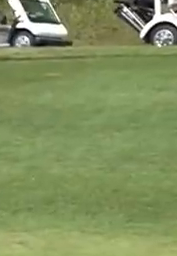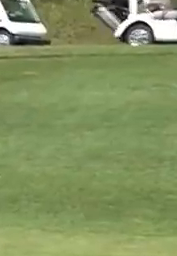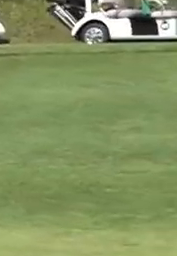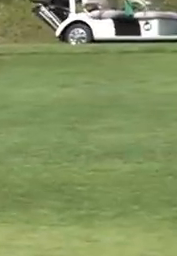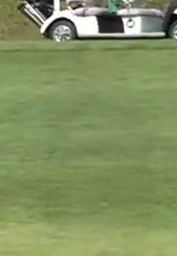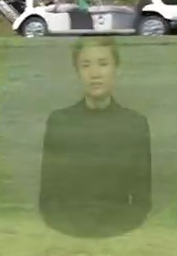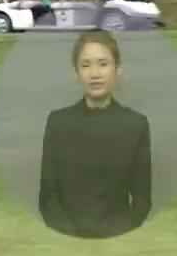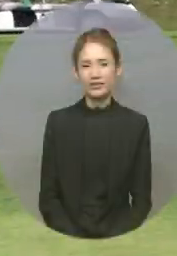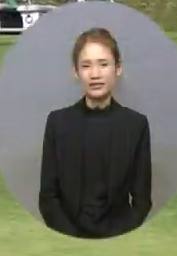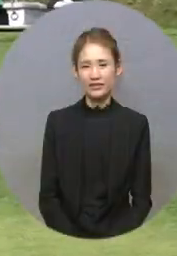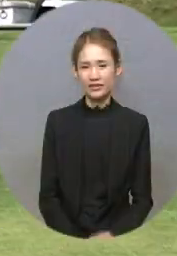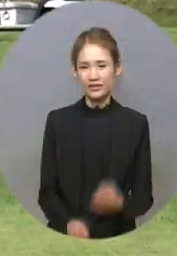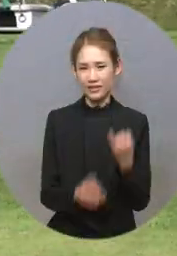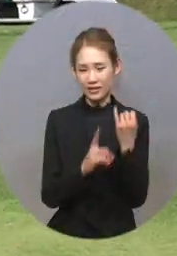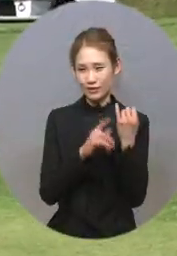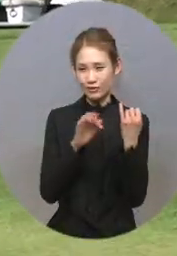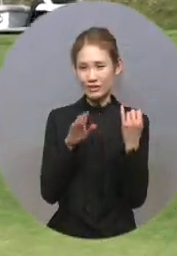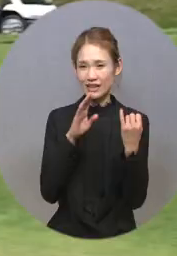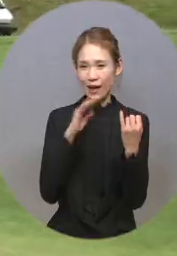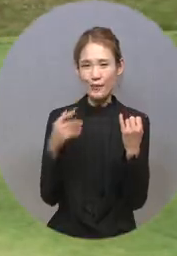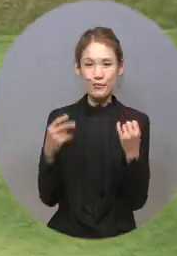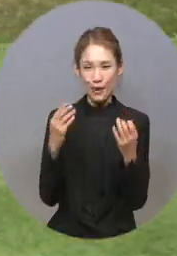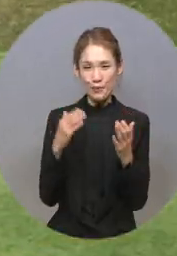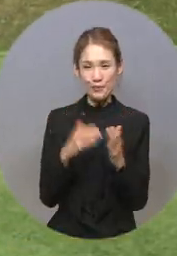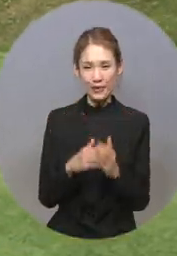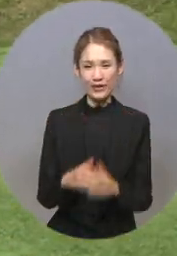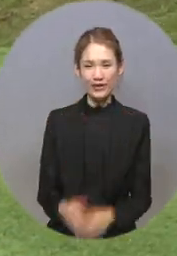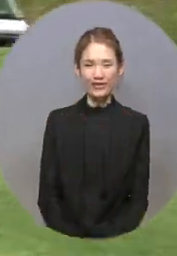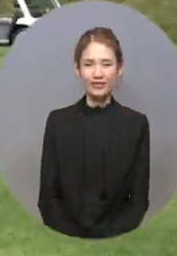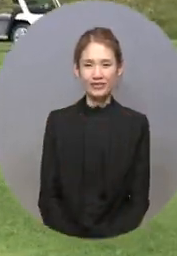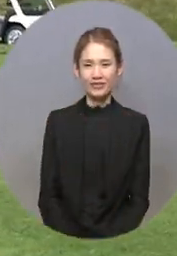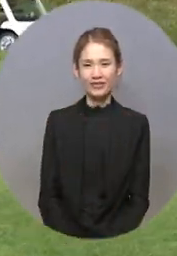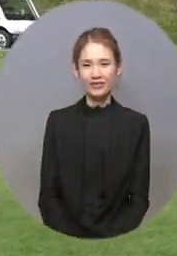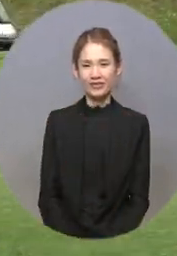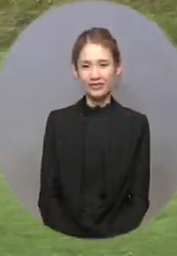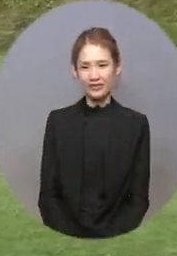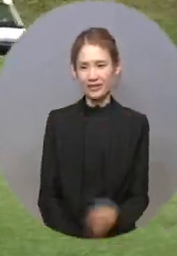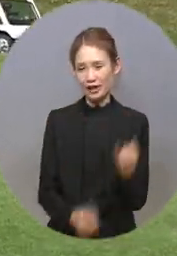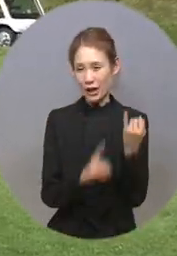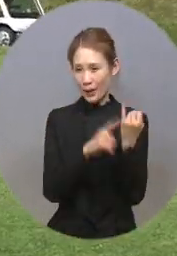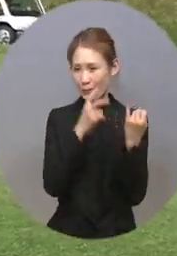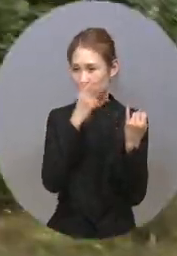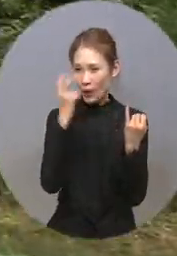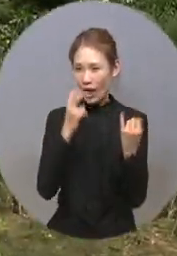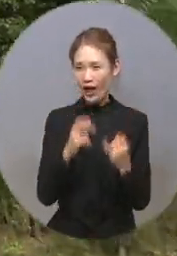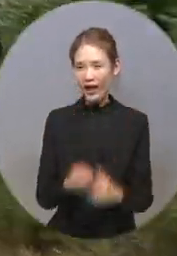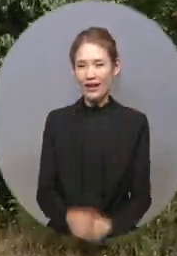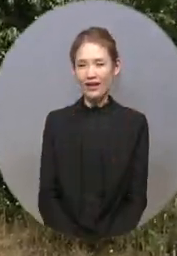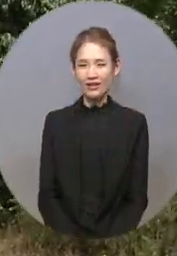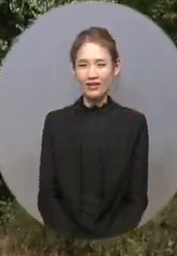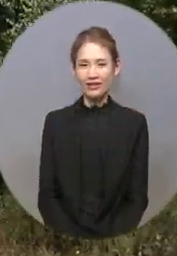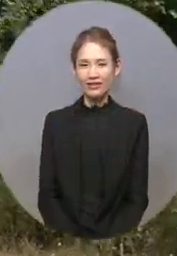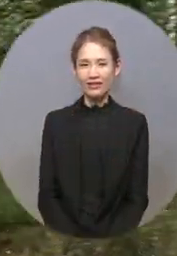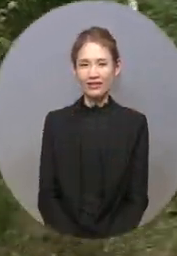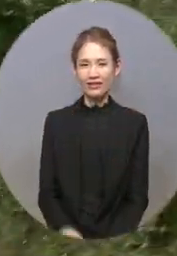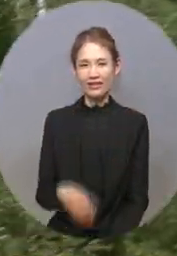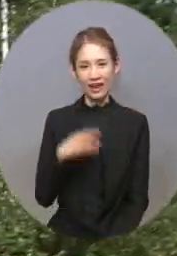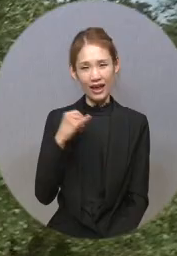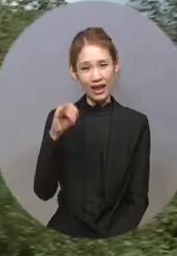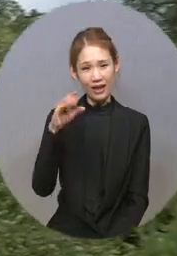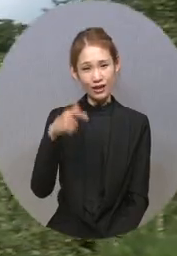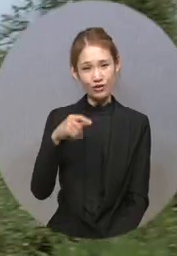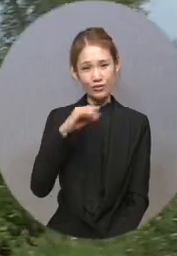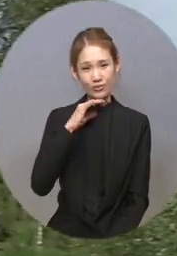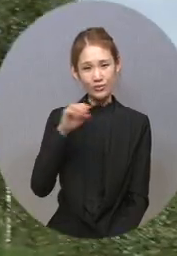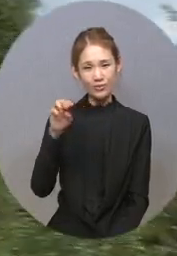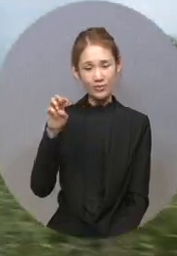우와, 은수 진짜 잘 끊었네. 그러게. 와, 똑똑한 친구야. 오, 똑똑해, 똑똑해. 내가 IQ가